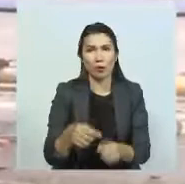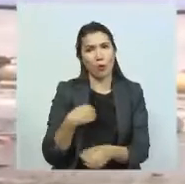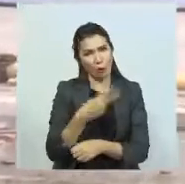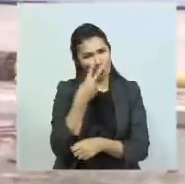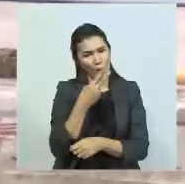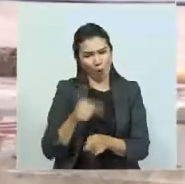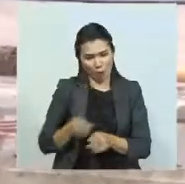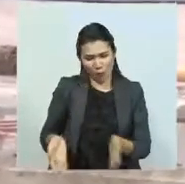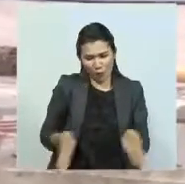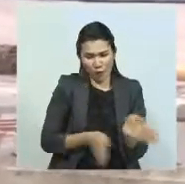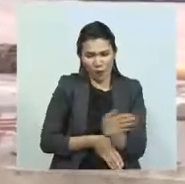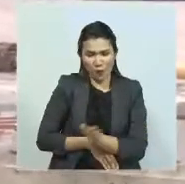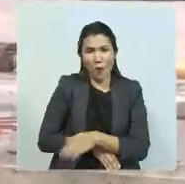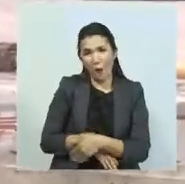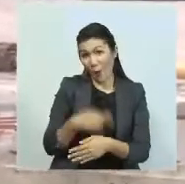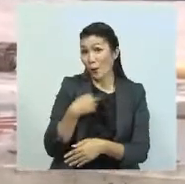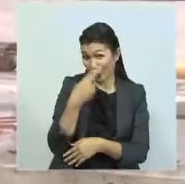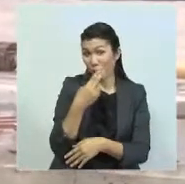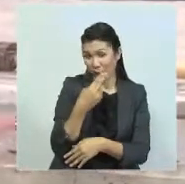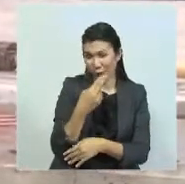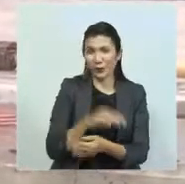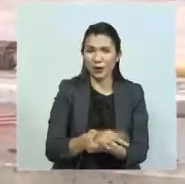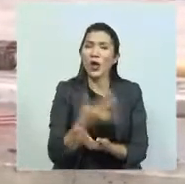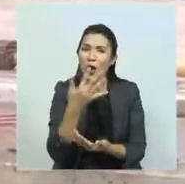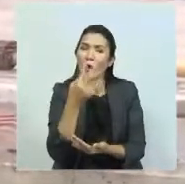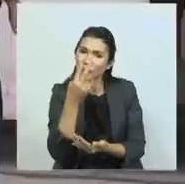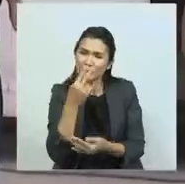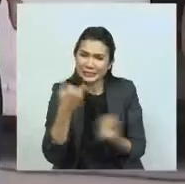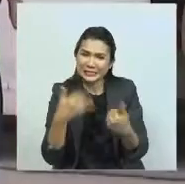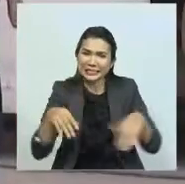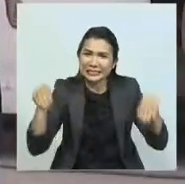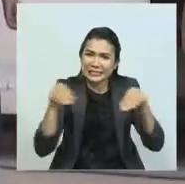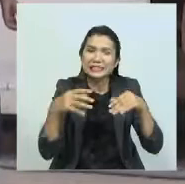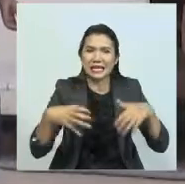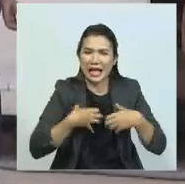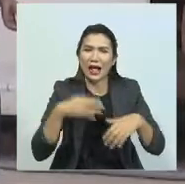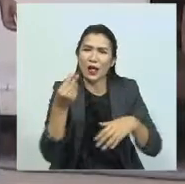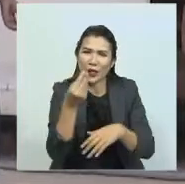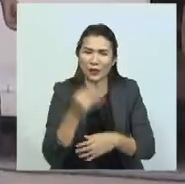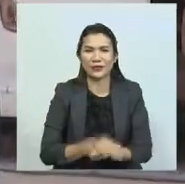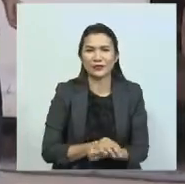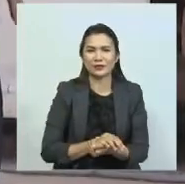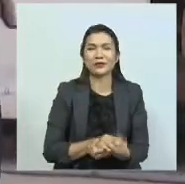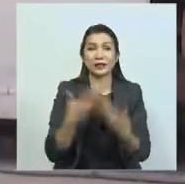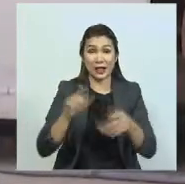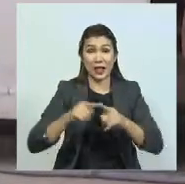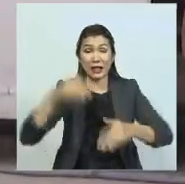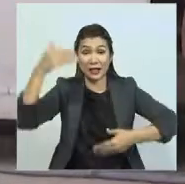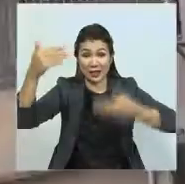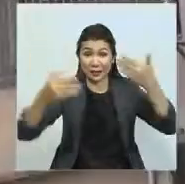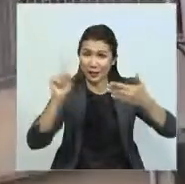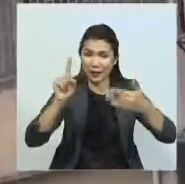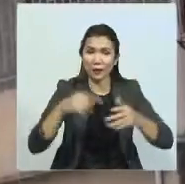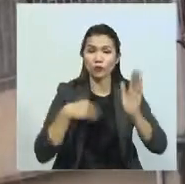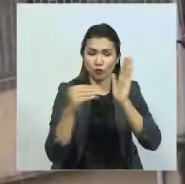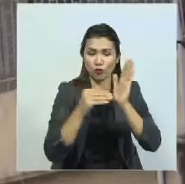ทยห่มสบายน่าจะกลับมาอ ีกครั้งหนึ่งนะครับติดตามแหมอยากให้ถึงเร็วๆจัง ค่ะ สำหรับ กิจกรรมแต้มสีกรุงเท